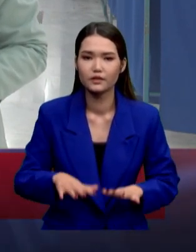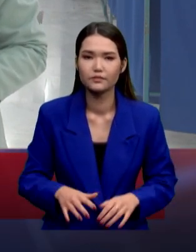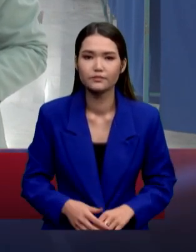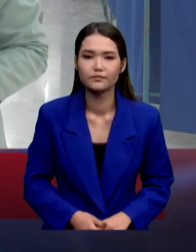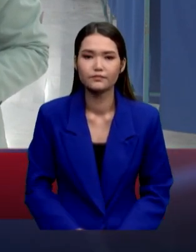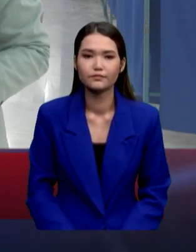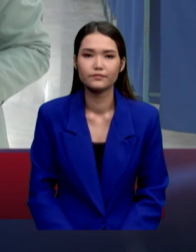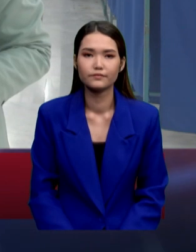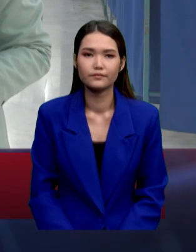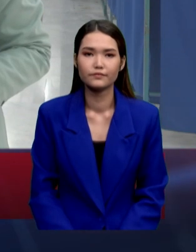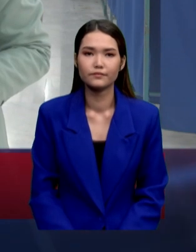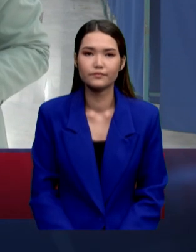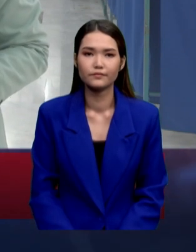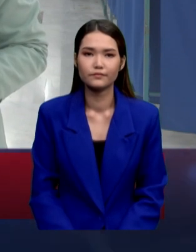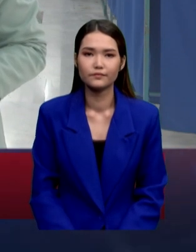отметить?